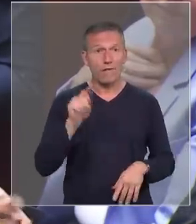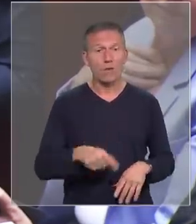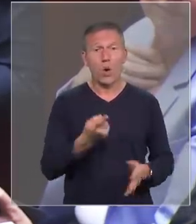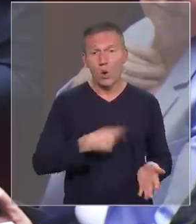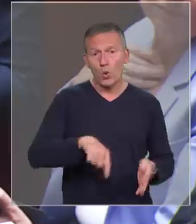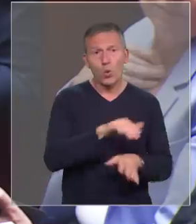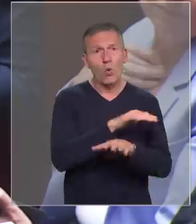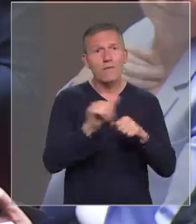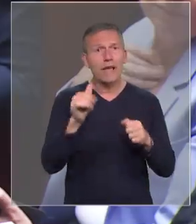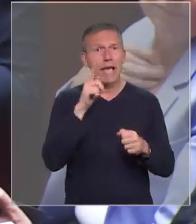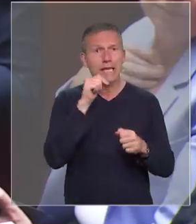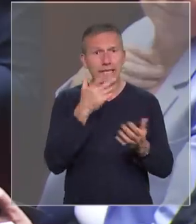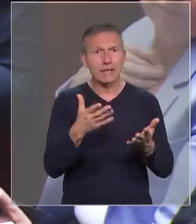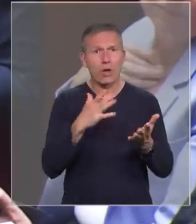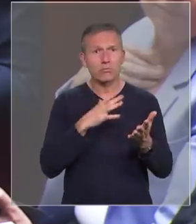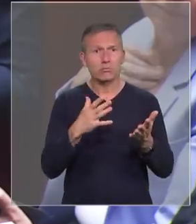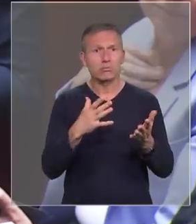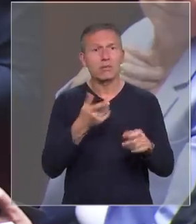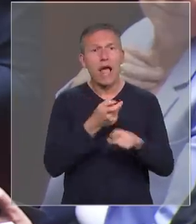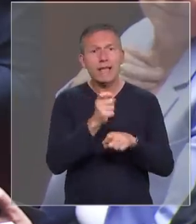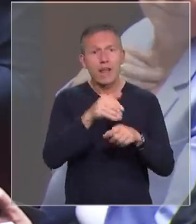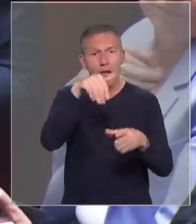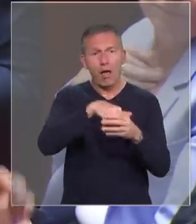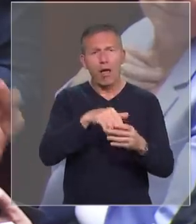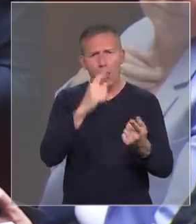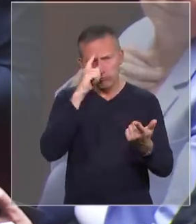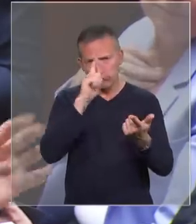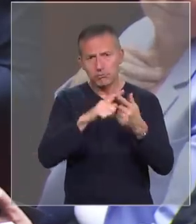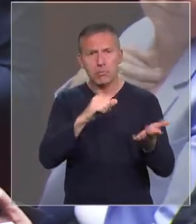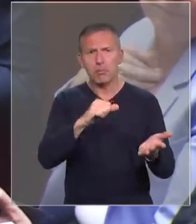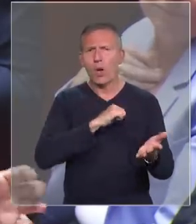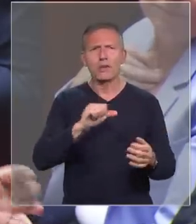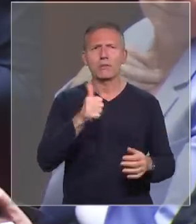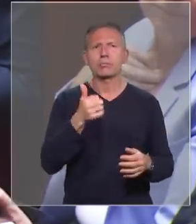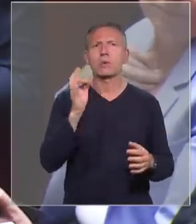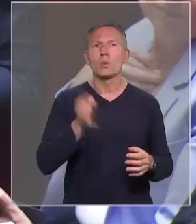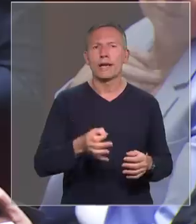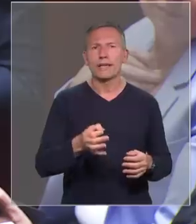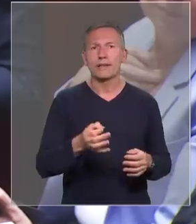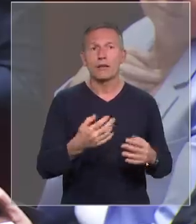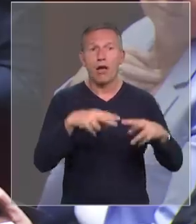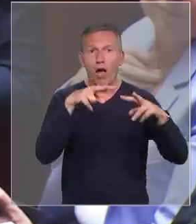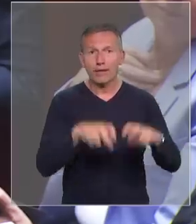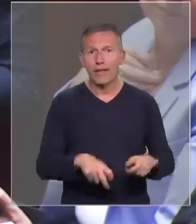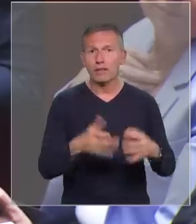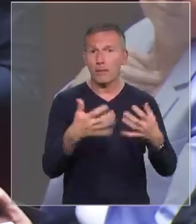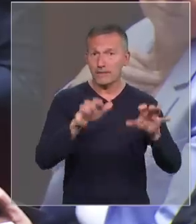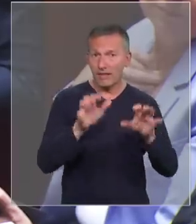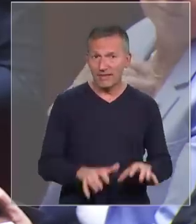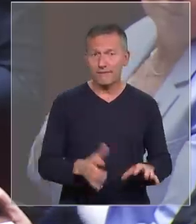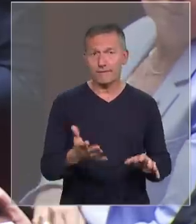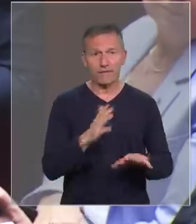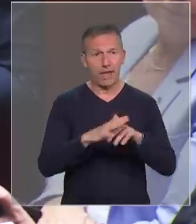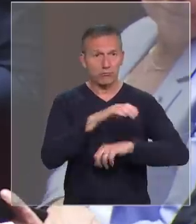nous faisons des questions de harcèlement une priorité. D'abord par les enquêtes administratives qui sont